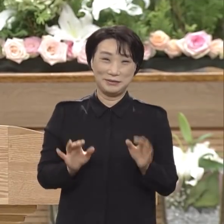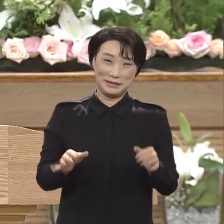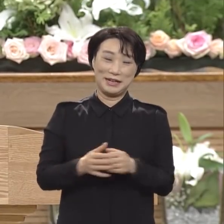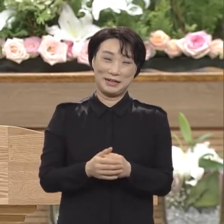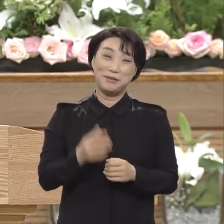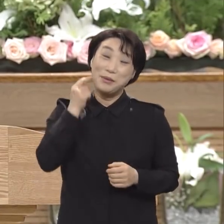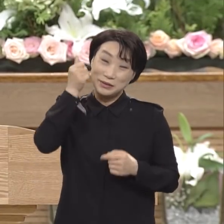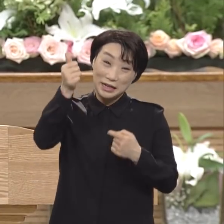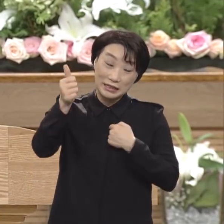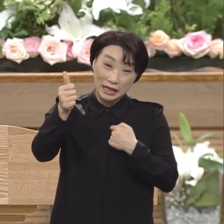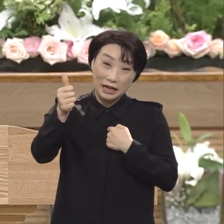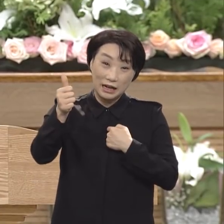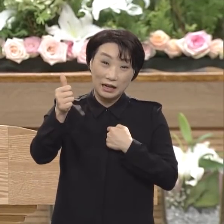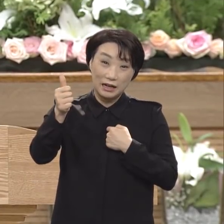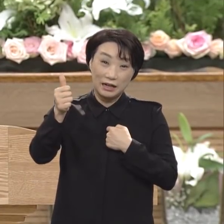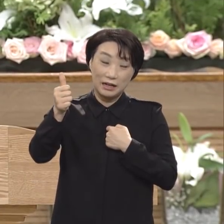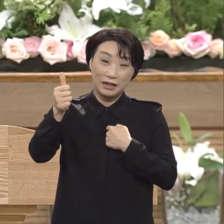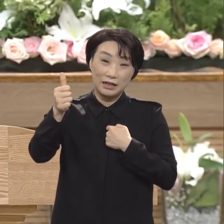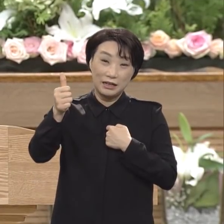여러분의 담임 목사인 제가